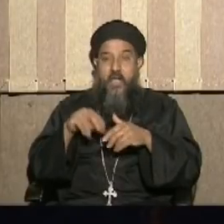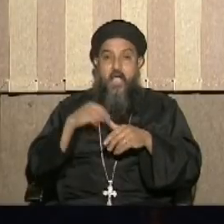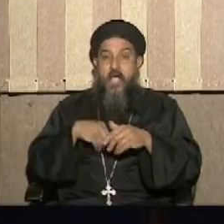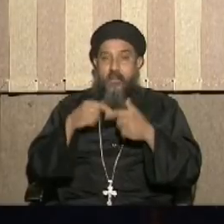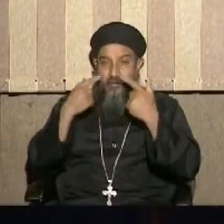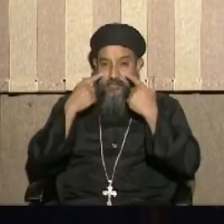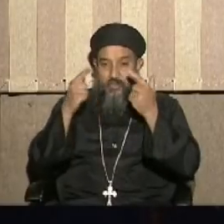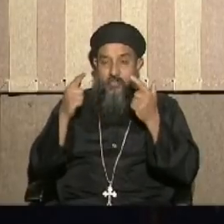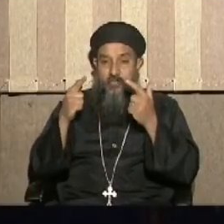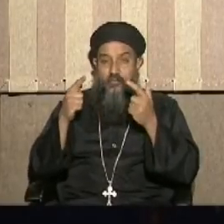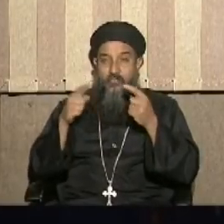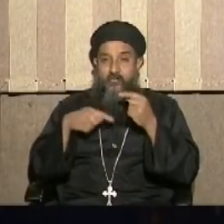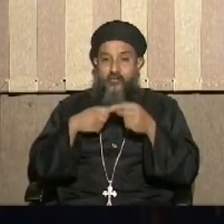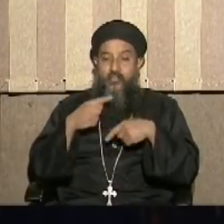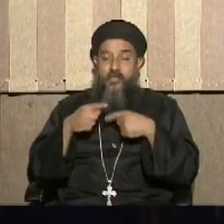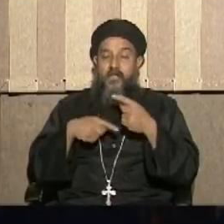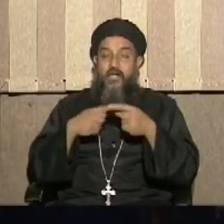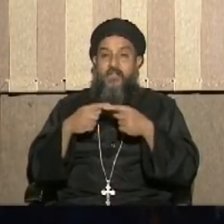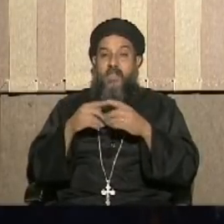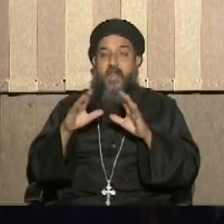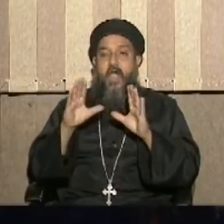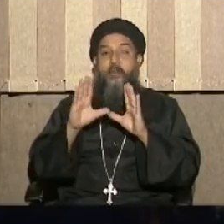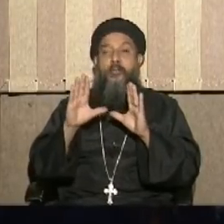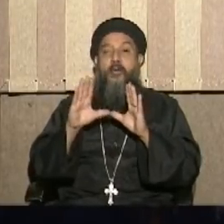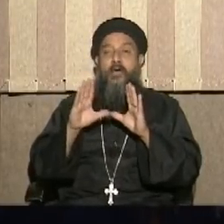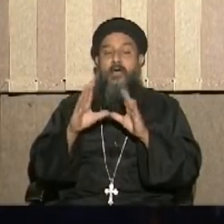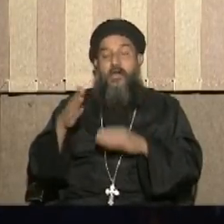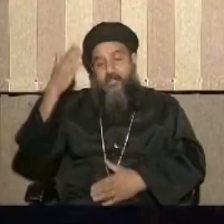أنظر الأب مقار وأخذ بركته